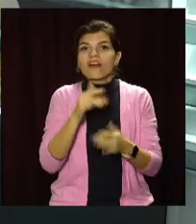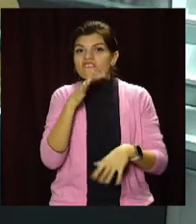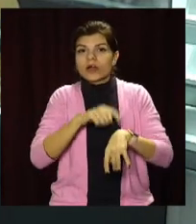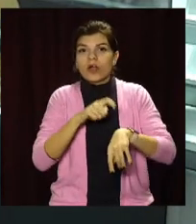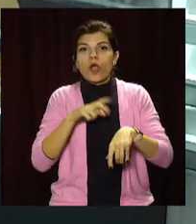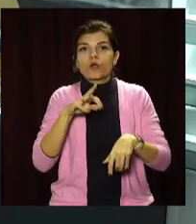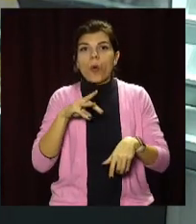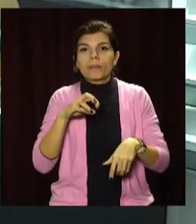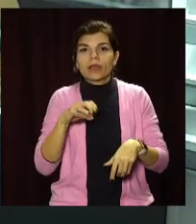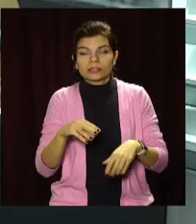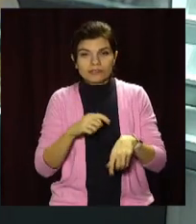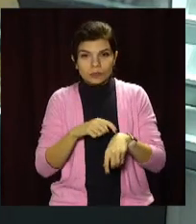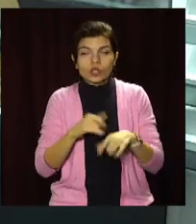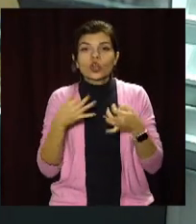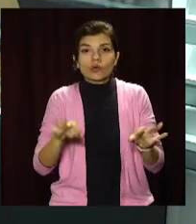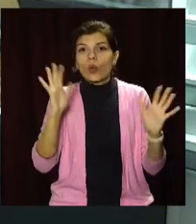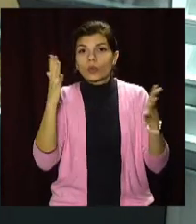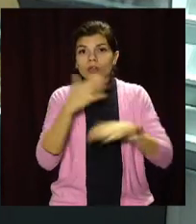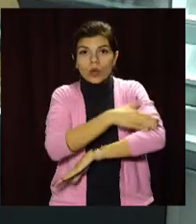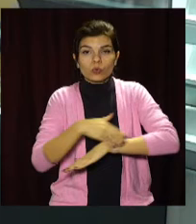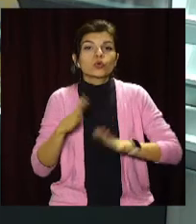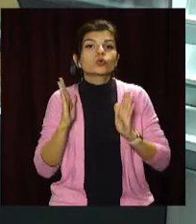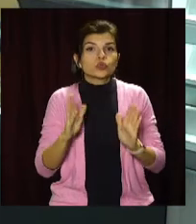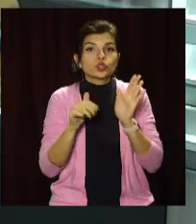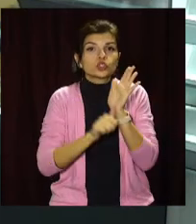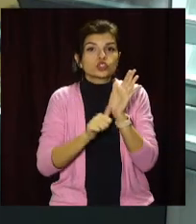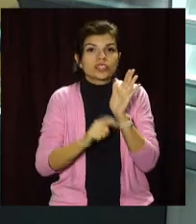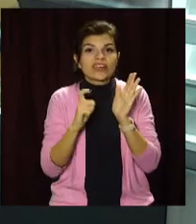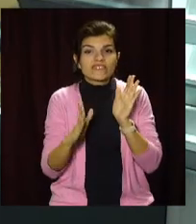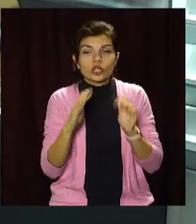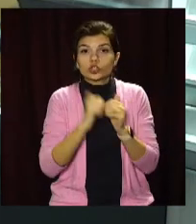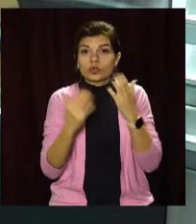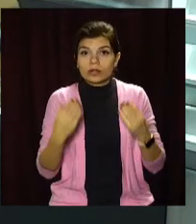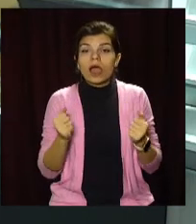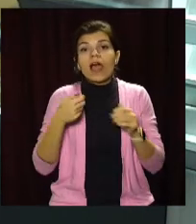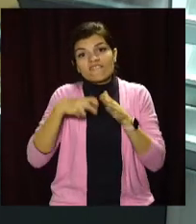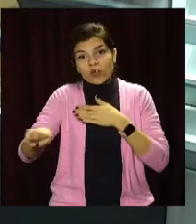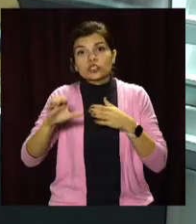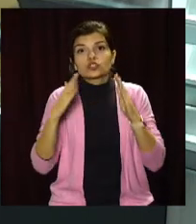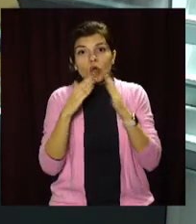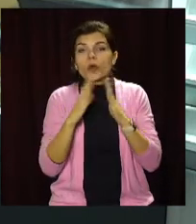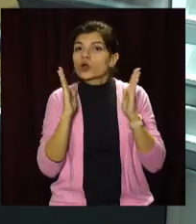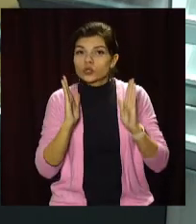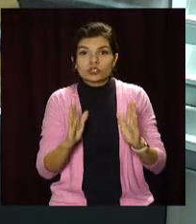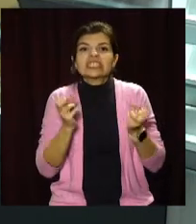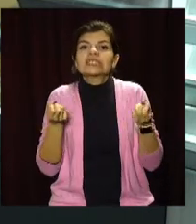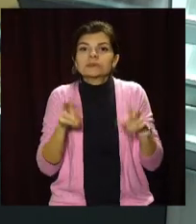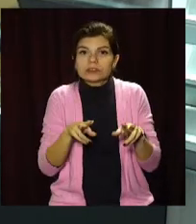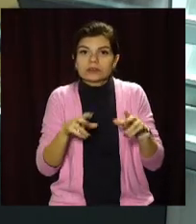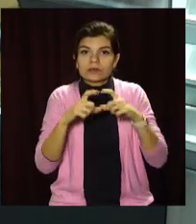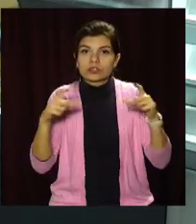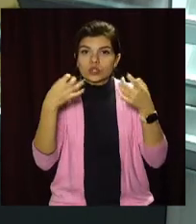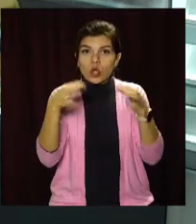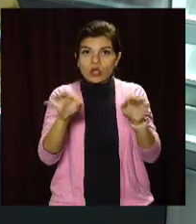комендантську годину і дозволили гуляти на вулиці лише 60 хвилин щодня, а виходити з дому лише за спеціальним